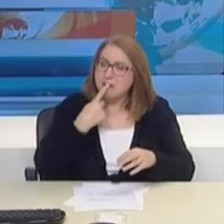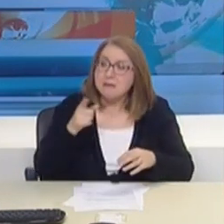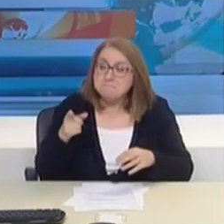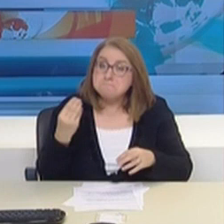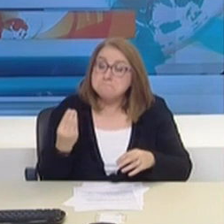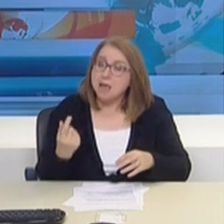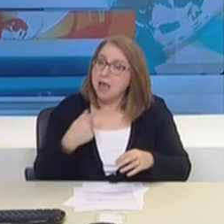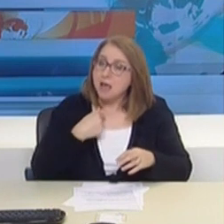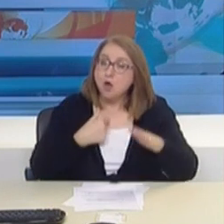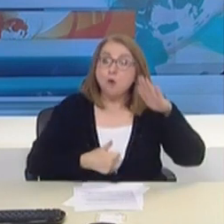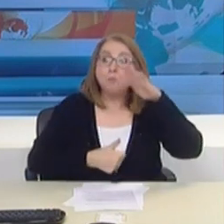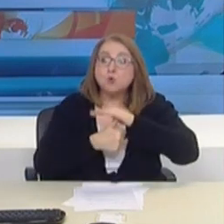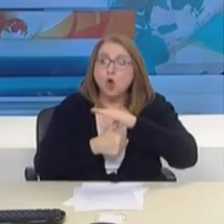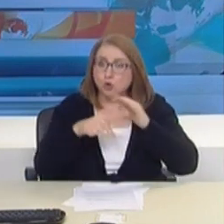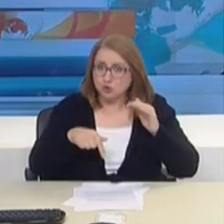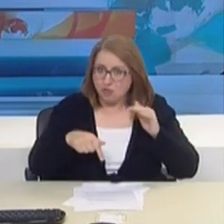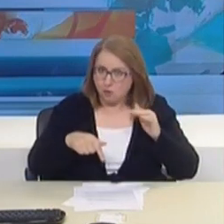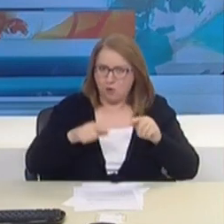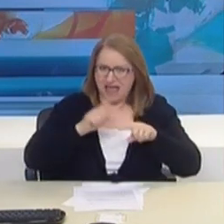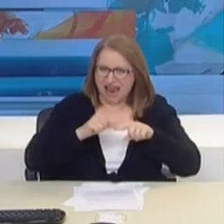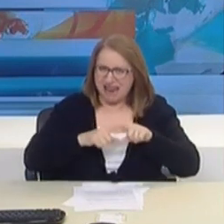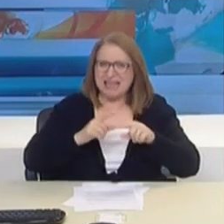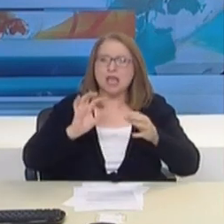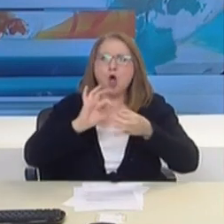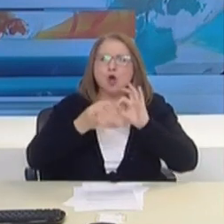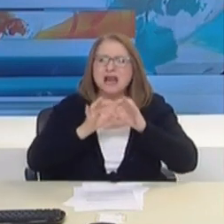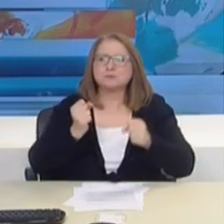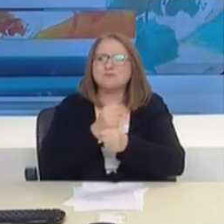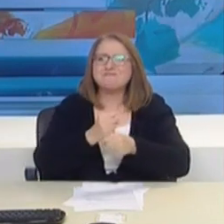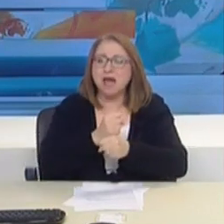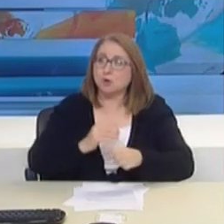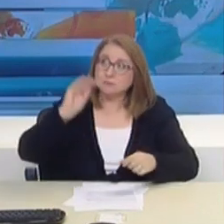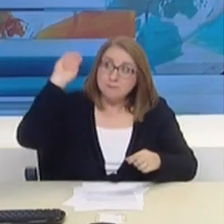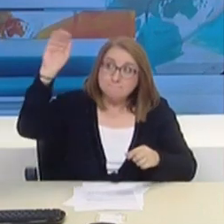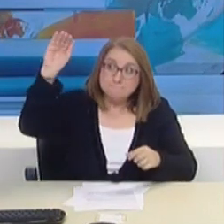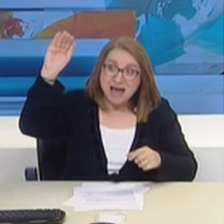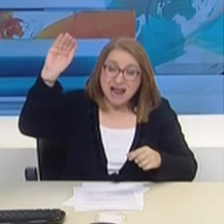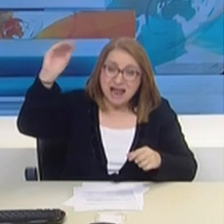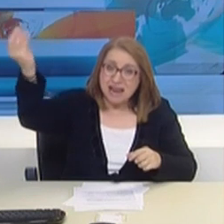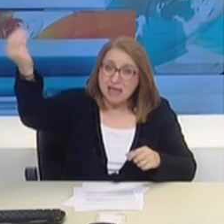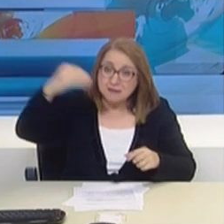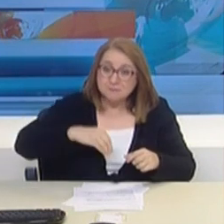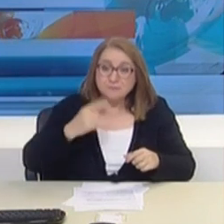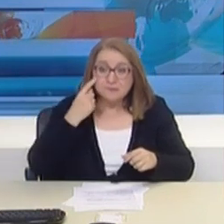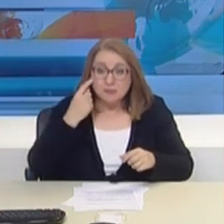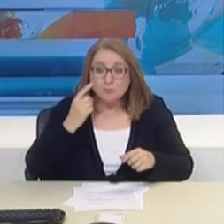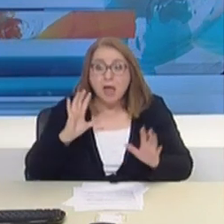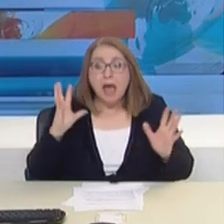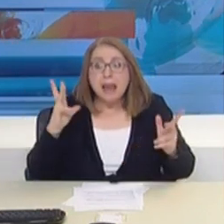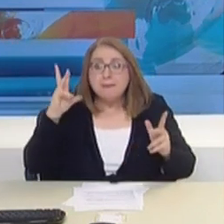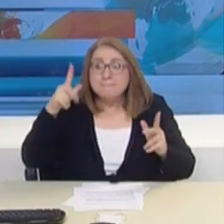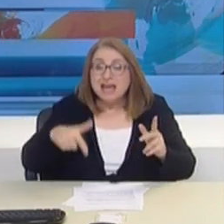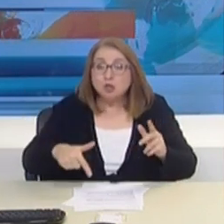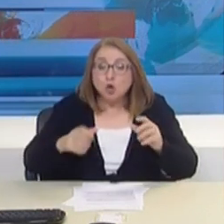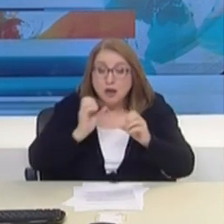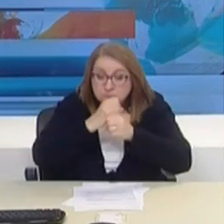του ΕΟΦ για παραγγελία αυτού του φαρμάκου και διαθεσιμότητα του φαρμάκου. Δεν χρησιμοποιείται σε κάποια από τις μεγάλες μελέτες του WHO. Θεωρώ